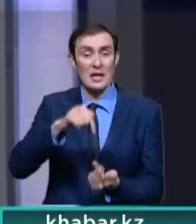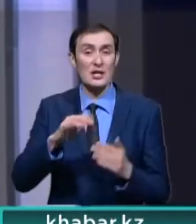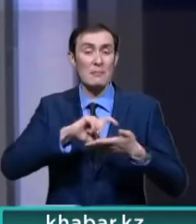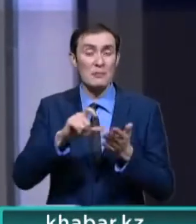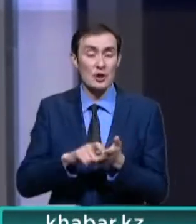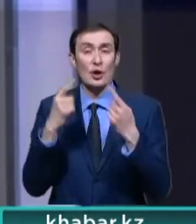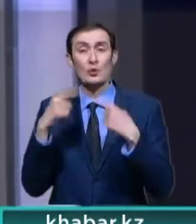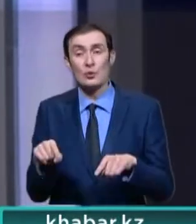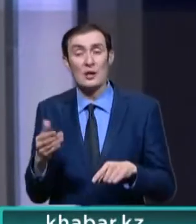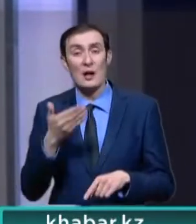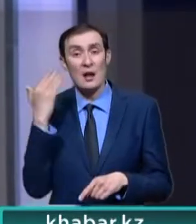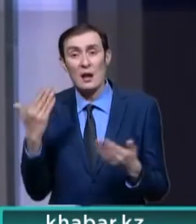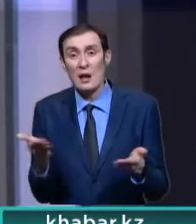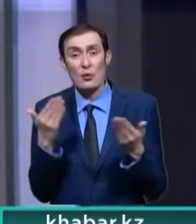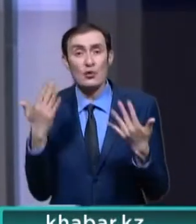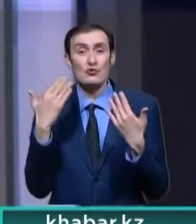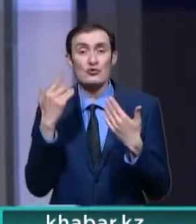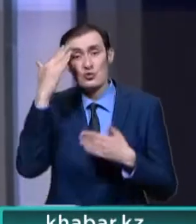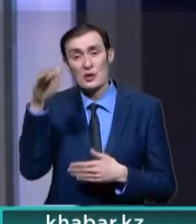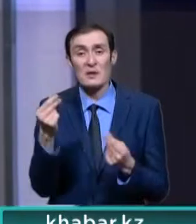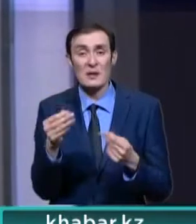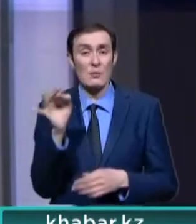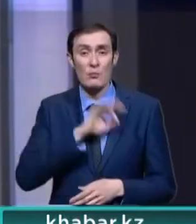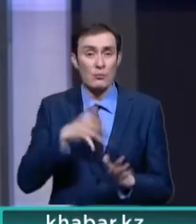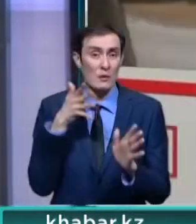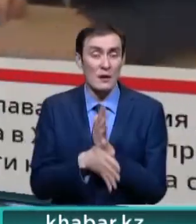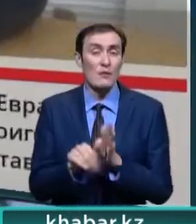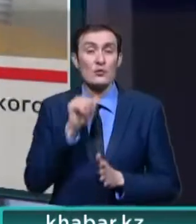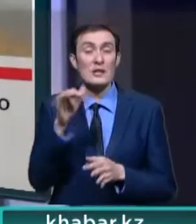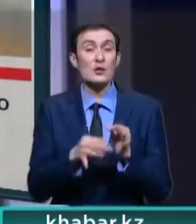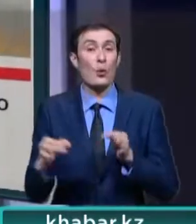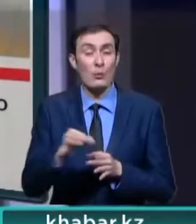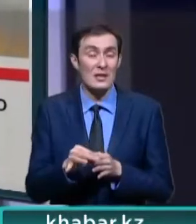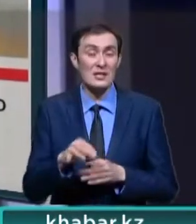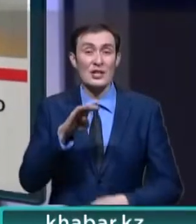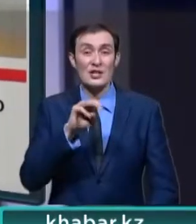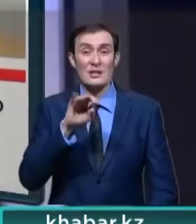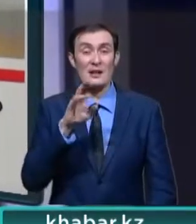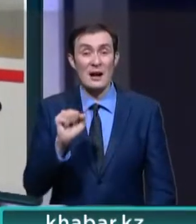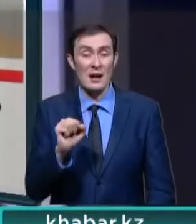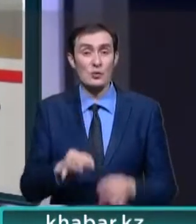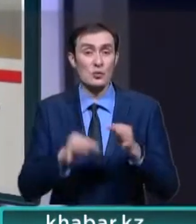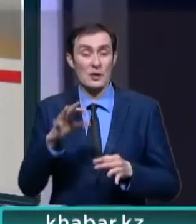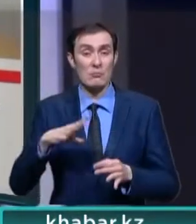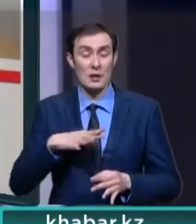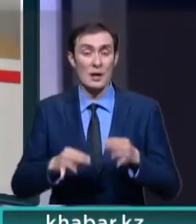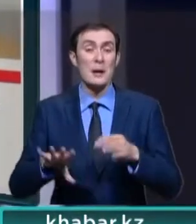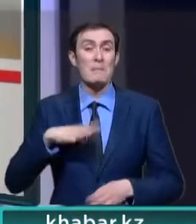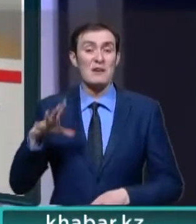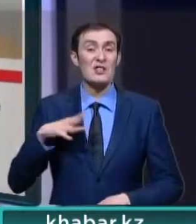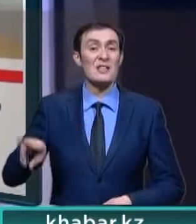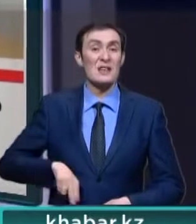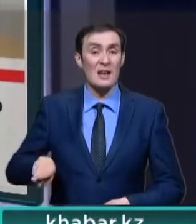помещение другие легко распоряжаются чем чужими деньгами в костанайской области в жить и коринфском районном суде рассматривать дело бывшего